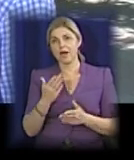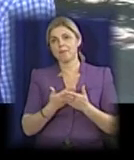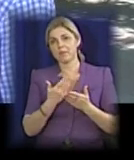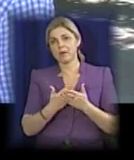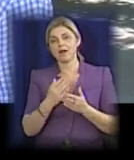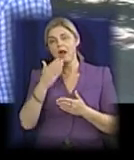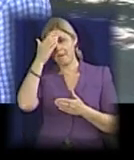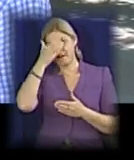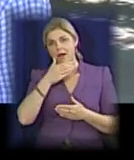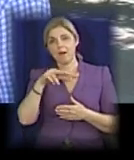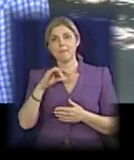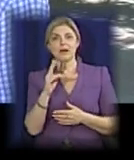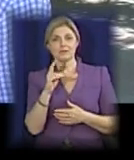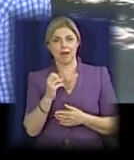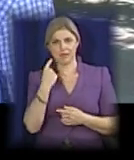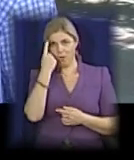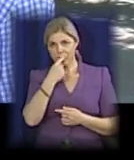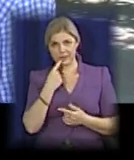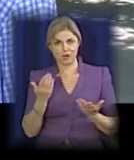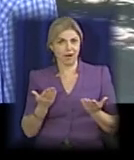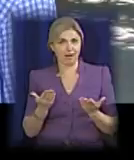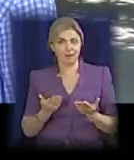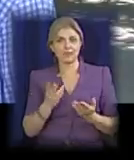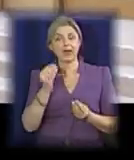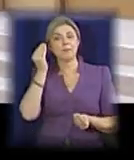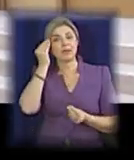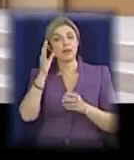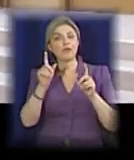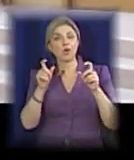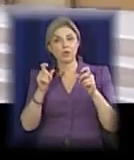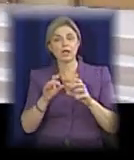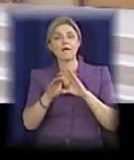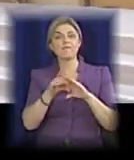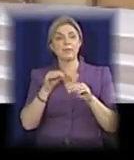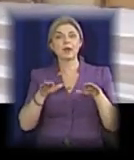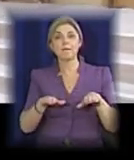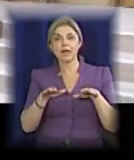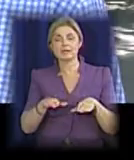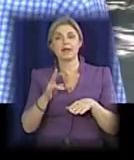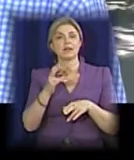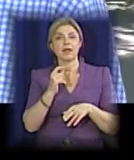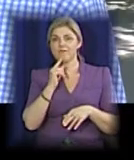маска, напевно, на обличчі у всіх якась така. На думку фотографа, обрати локацію для зйомки неважко.